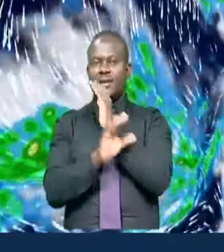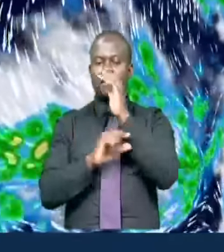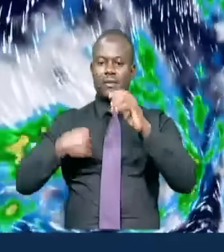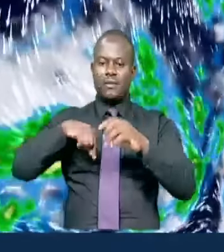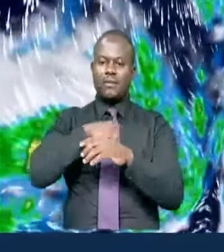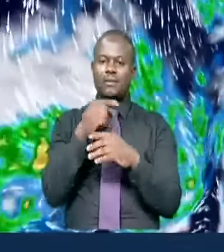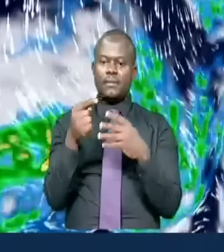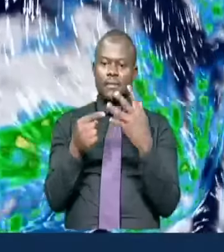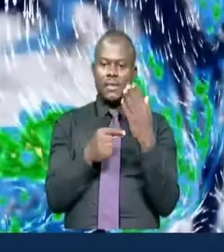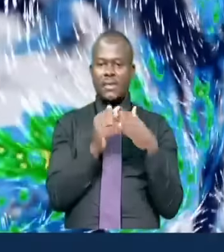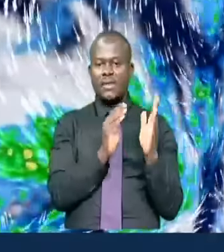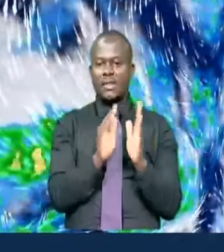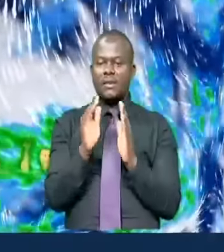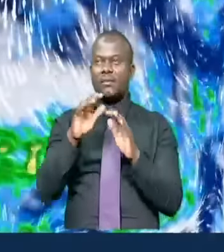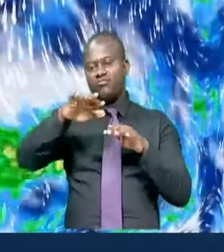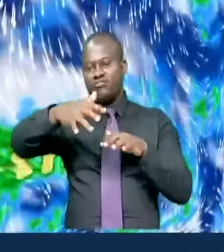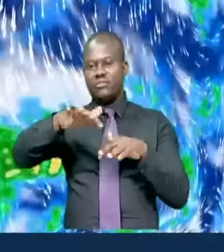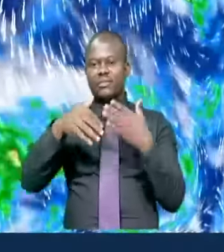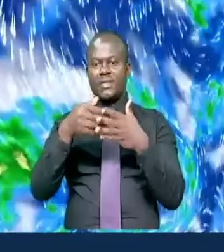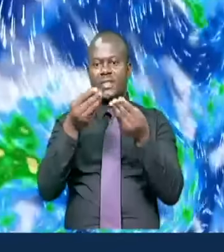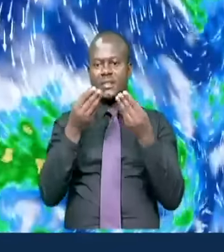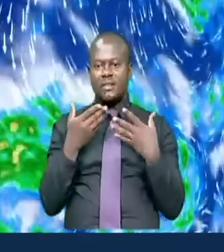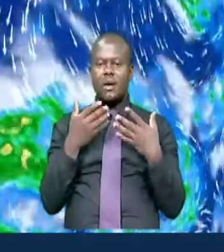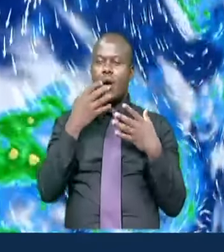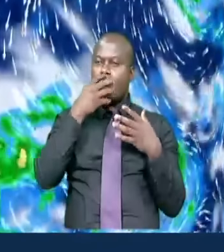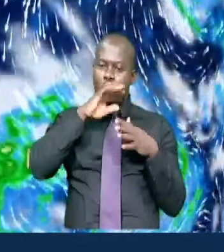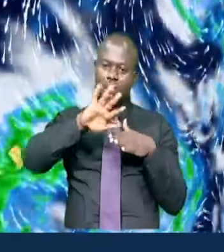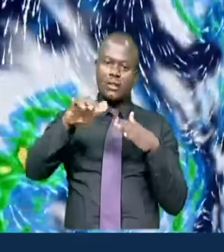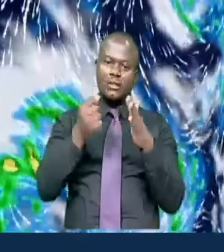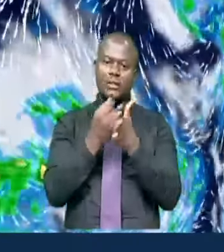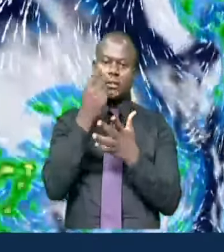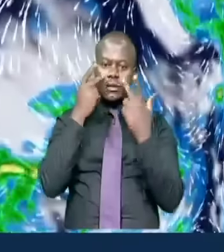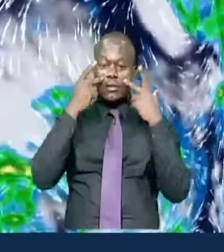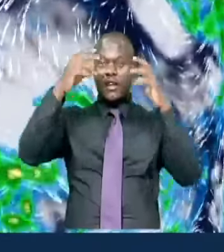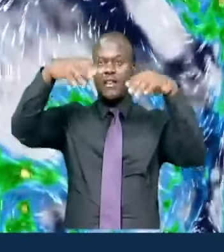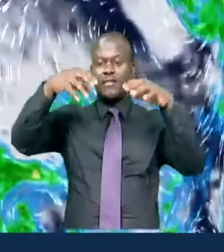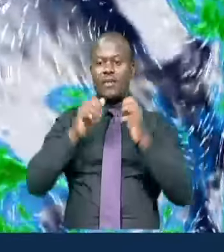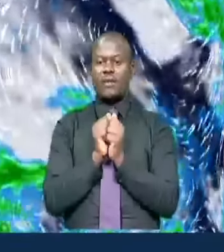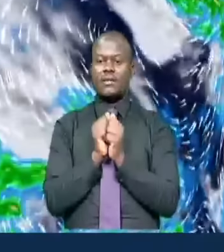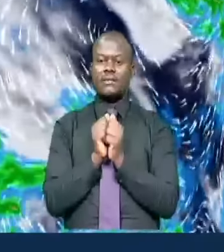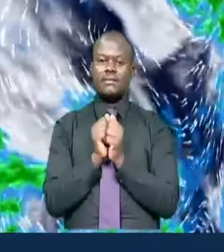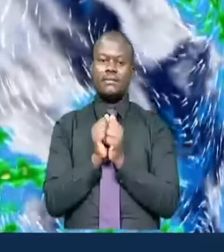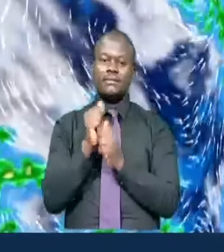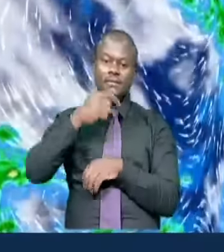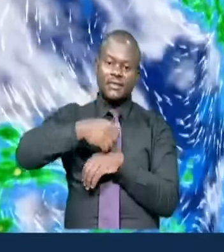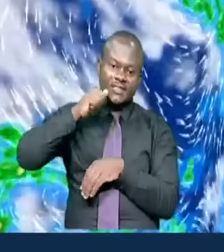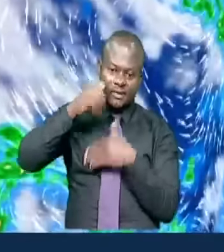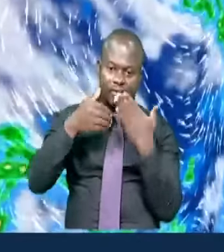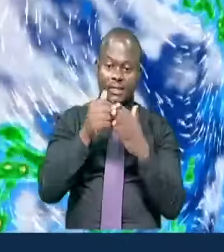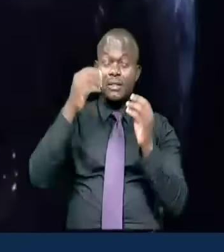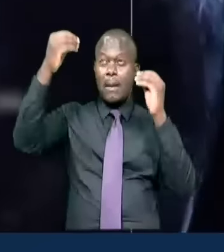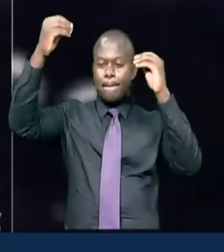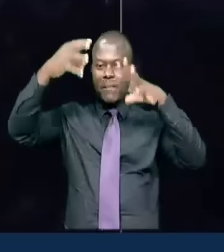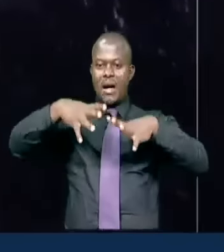giherereye ikaba iherereye ikaduha ubuhehere bw'umwuka butuma tubona imvura ku munsi w'ejo rero